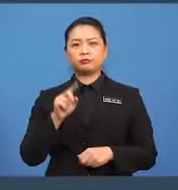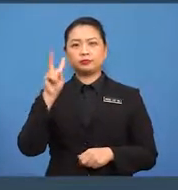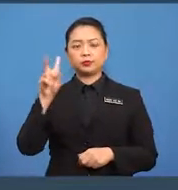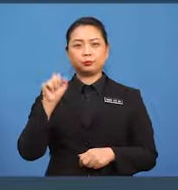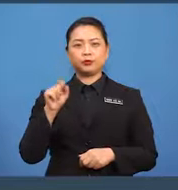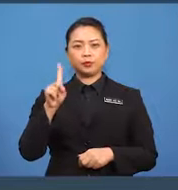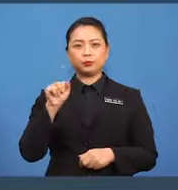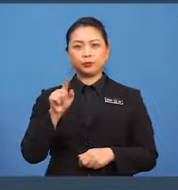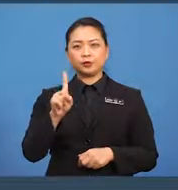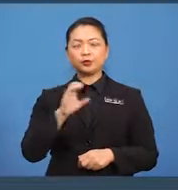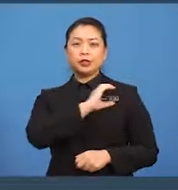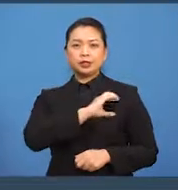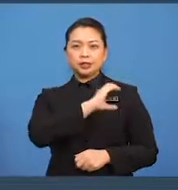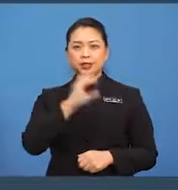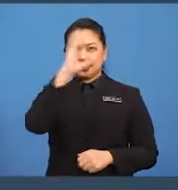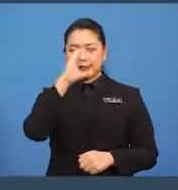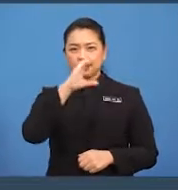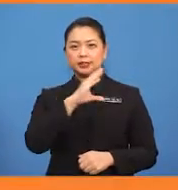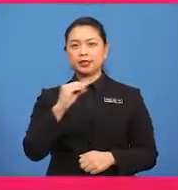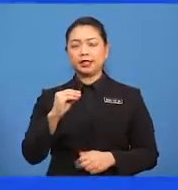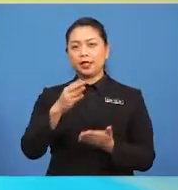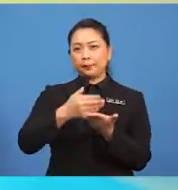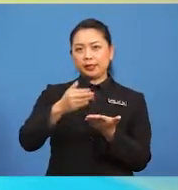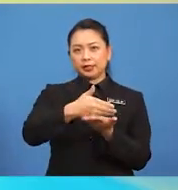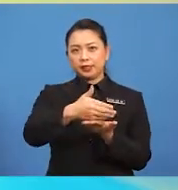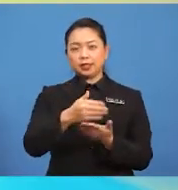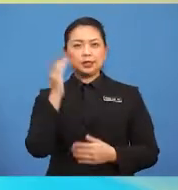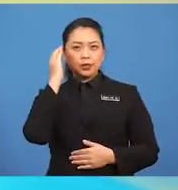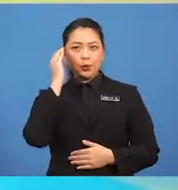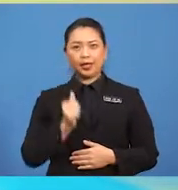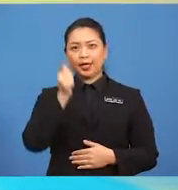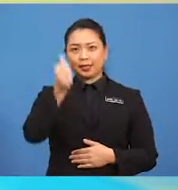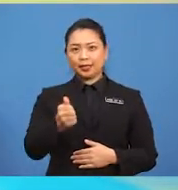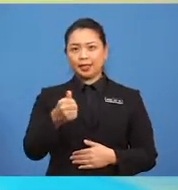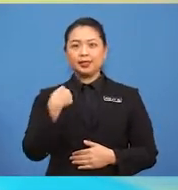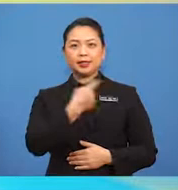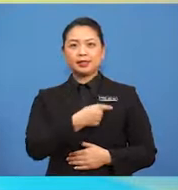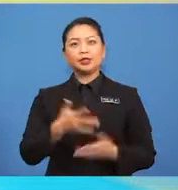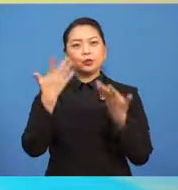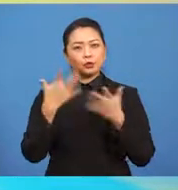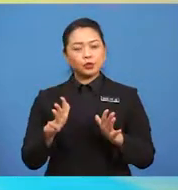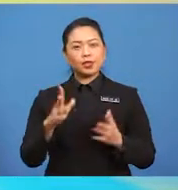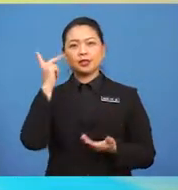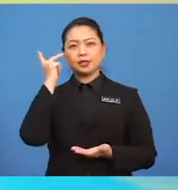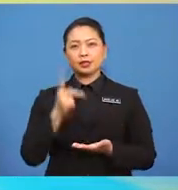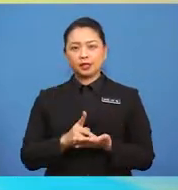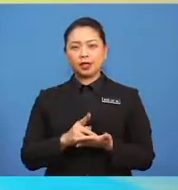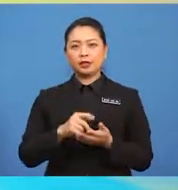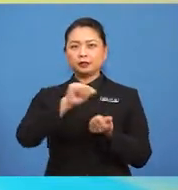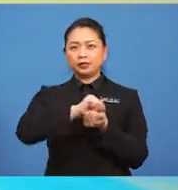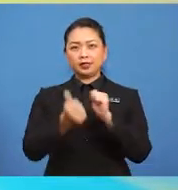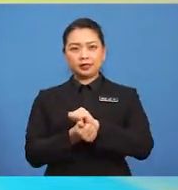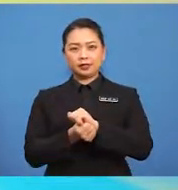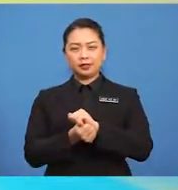3.1.1 Ciri-ciri Search dan Sort. Tahukah anda, kita sudah mengenali perkataan algoritma